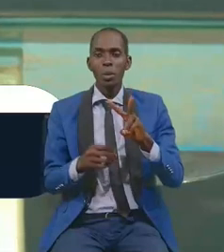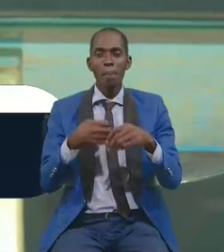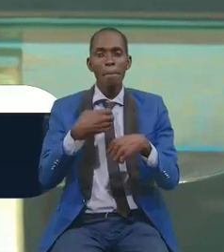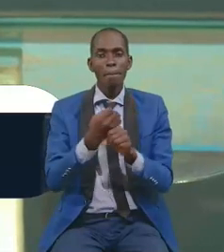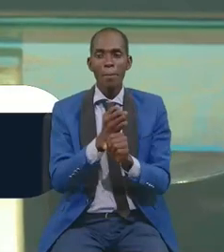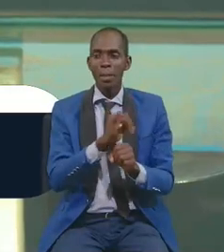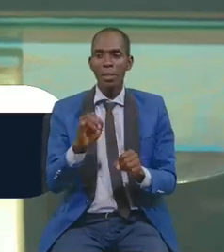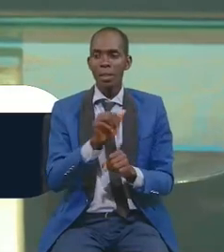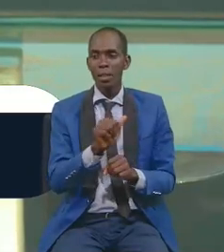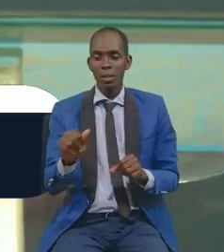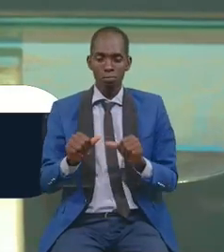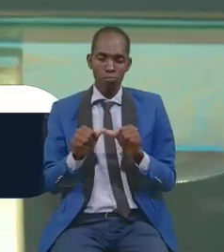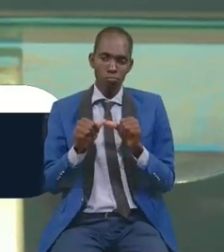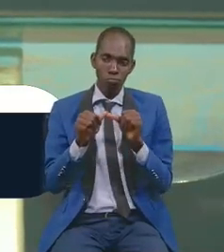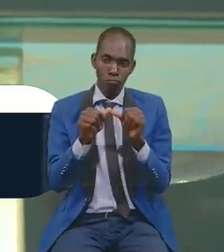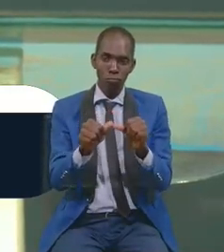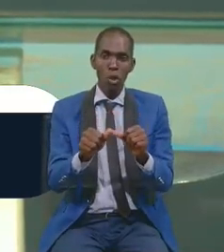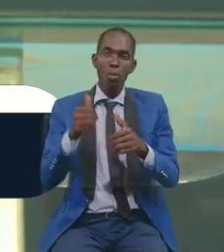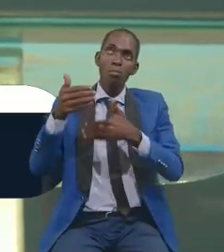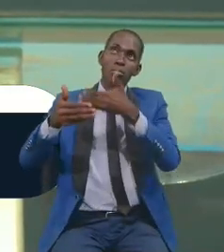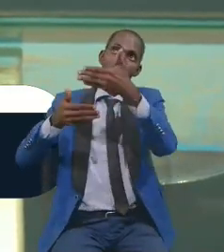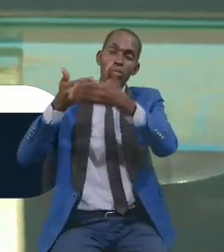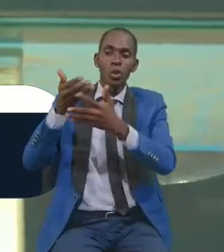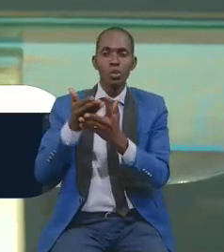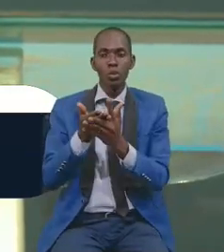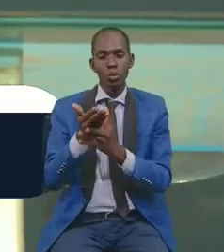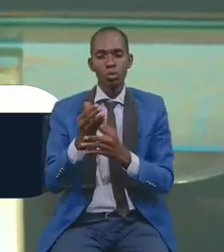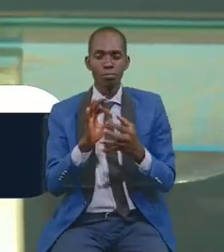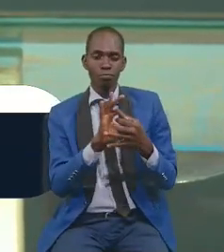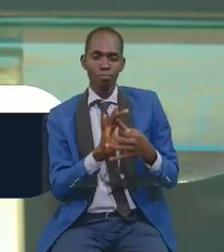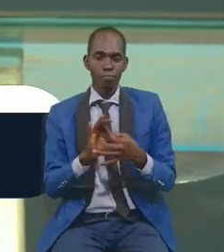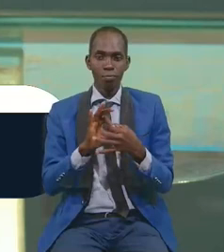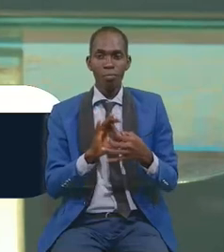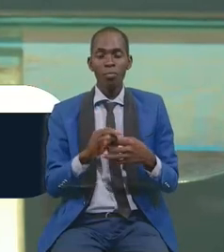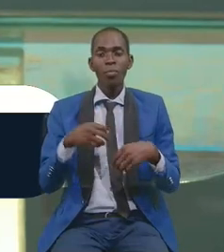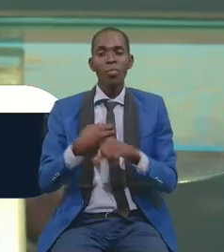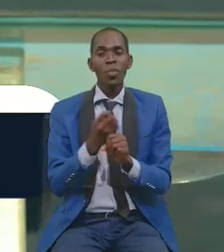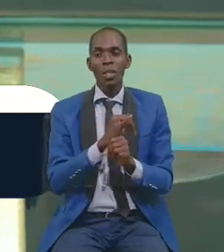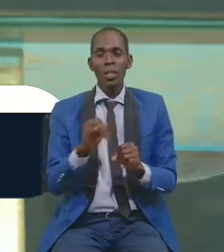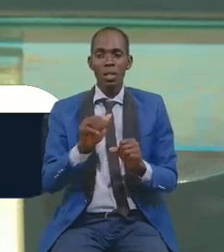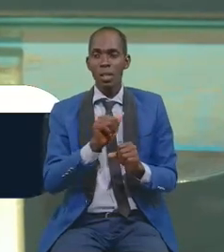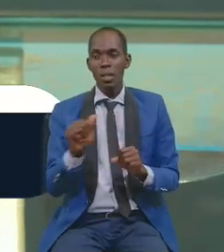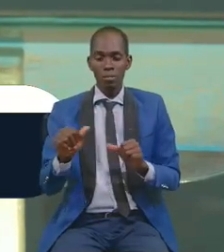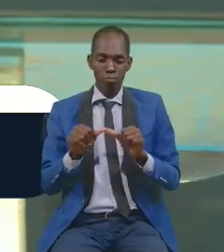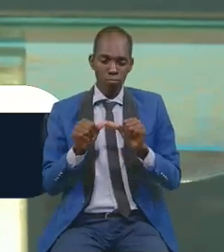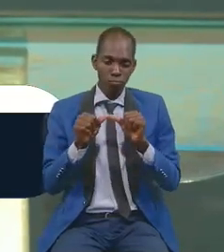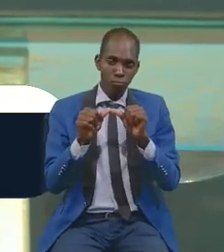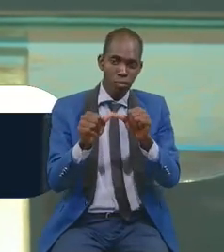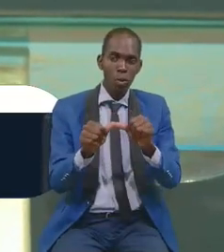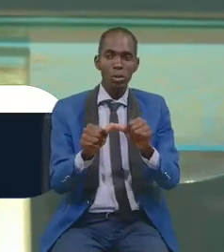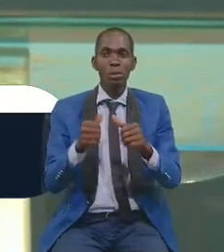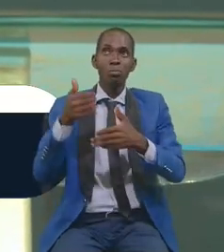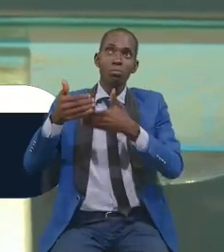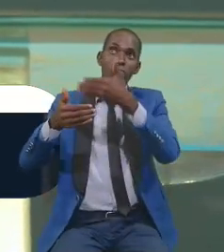Faire un progrès constant à travers la communion. Faire un progrès constant à travers la